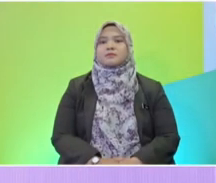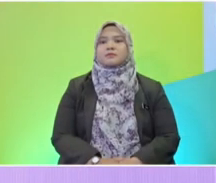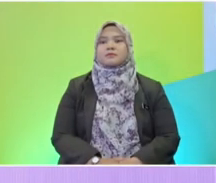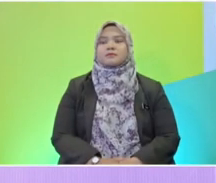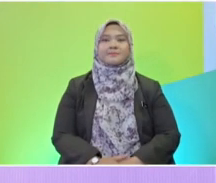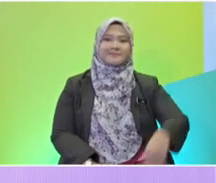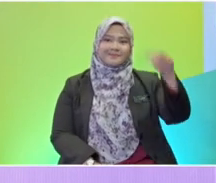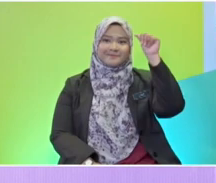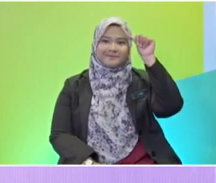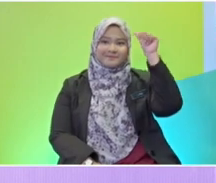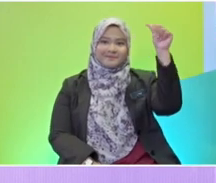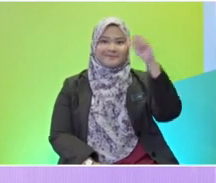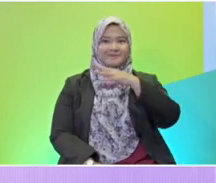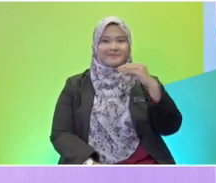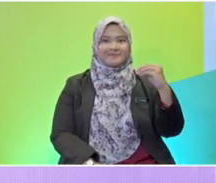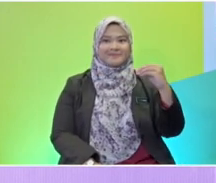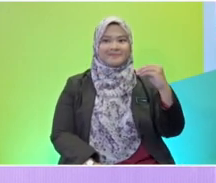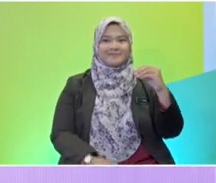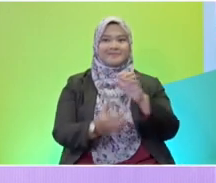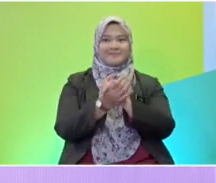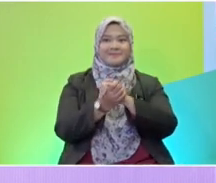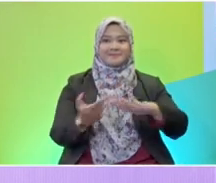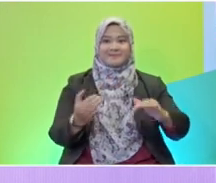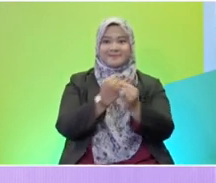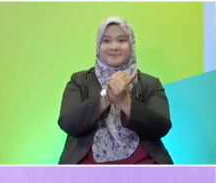Assalamualaikum apa kabar semua